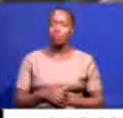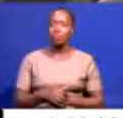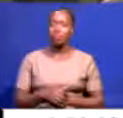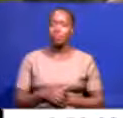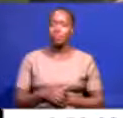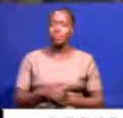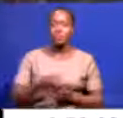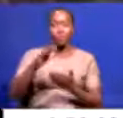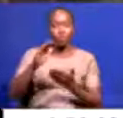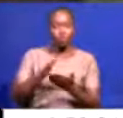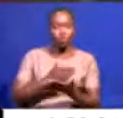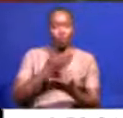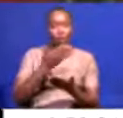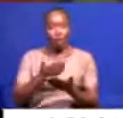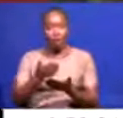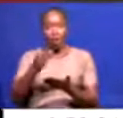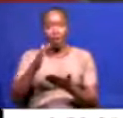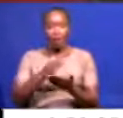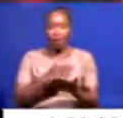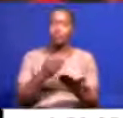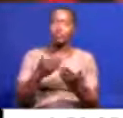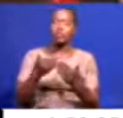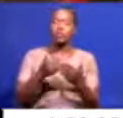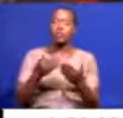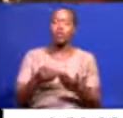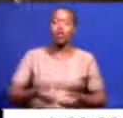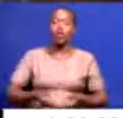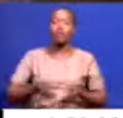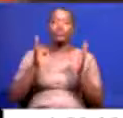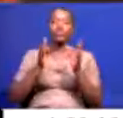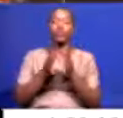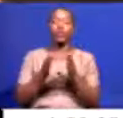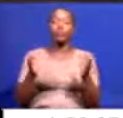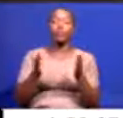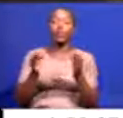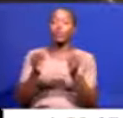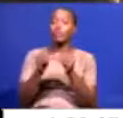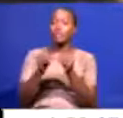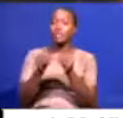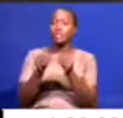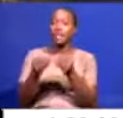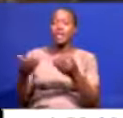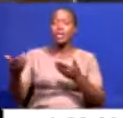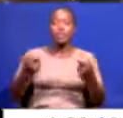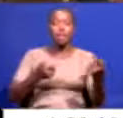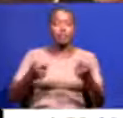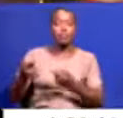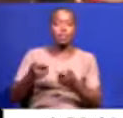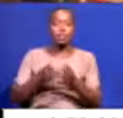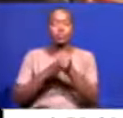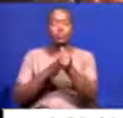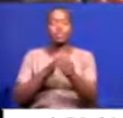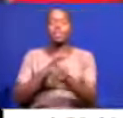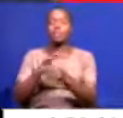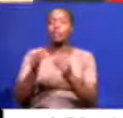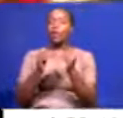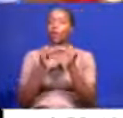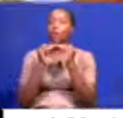Nyimbo na bwembwe zilisheheni kabla ya kufunguliwa rasmi kwa mkutano huu ambao uliwaleta pamoja viongozi wa ngazi za juu wa chama